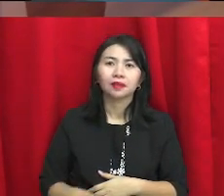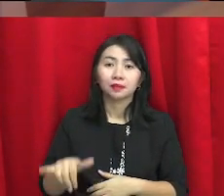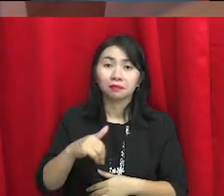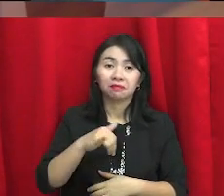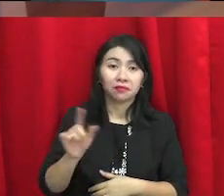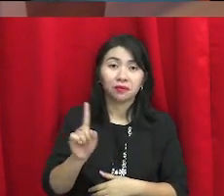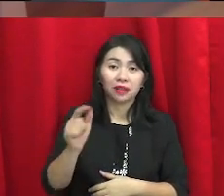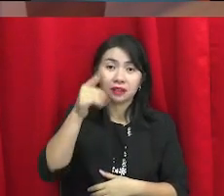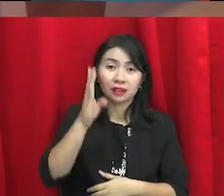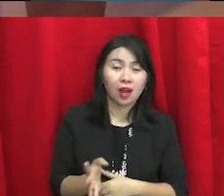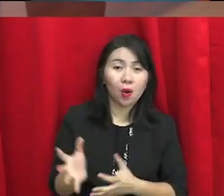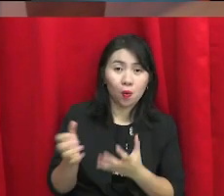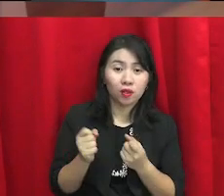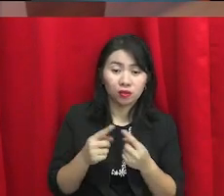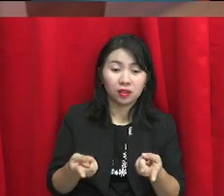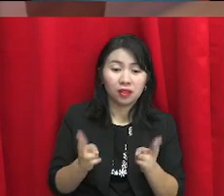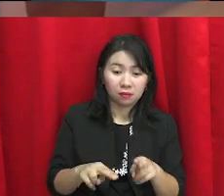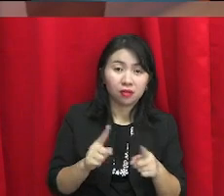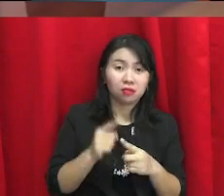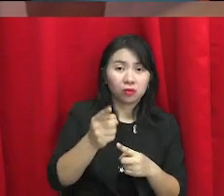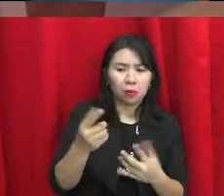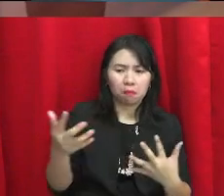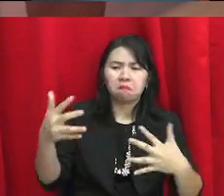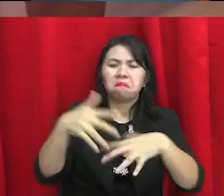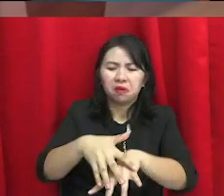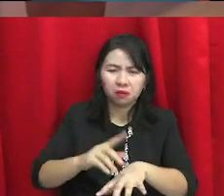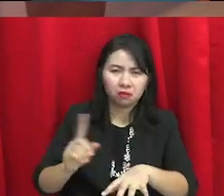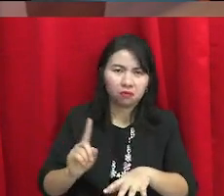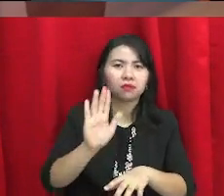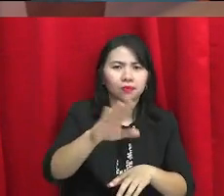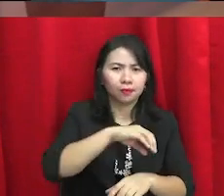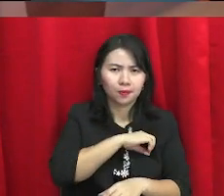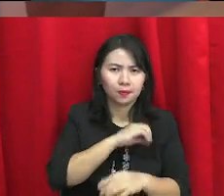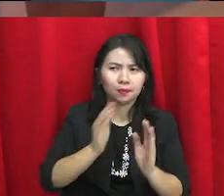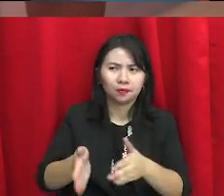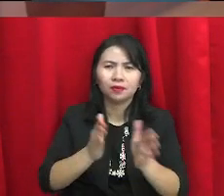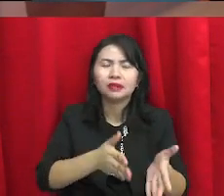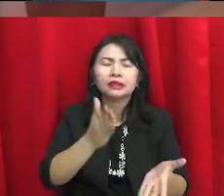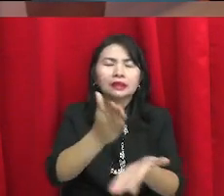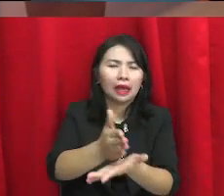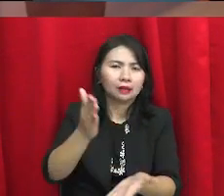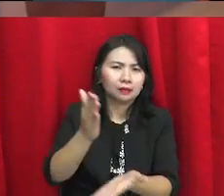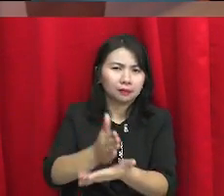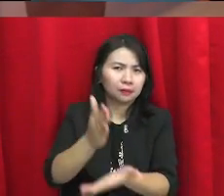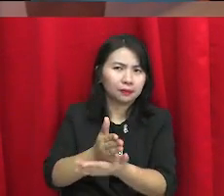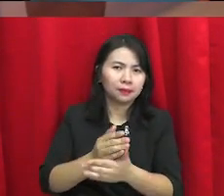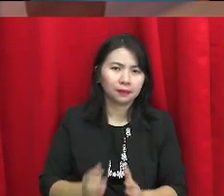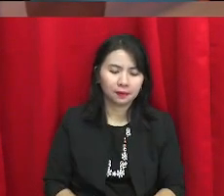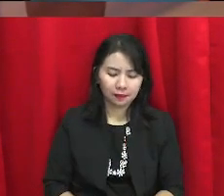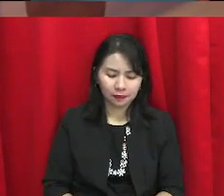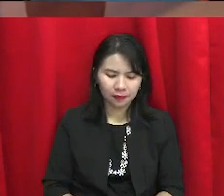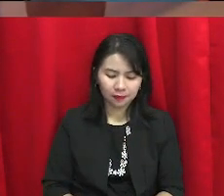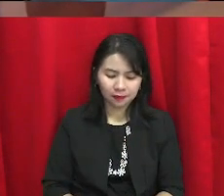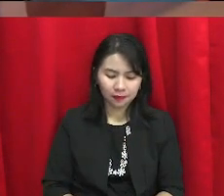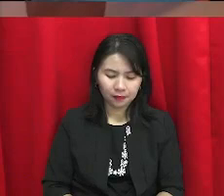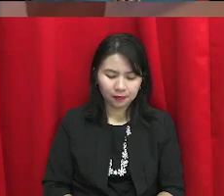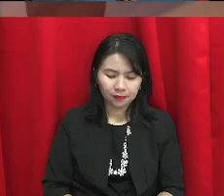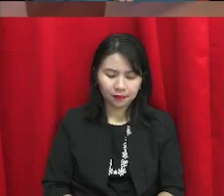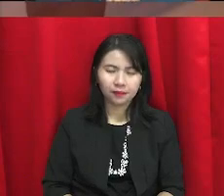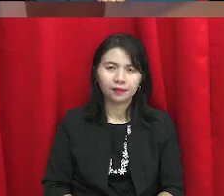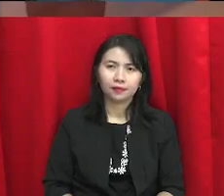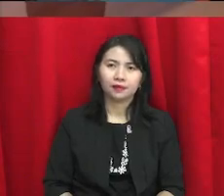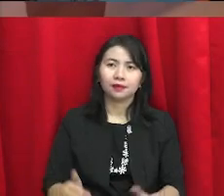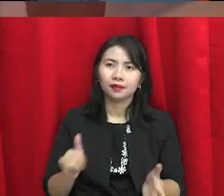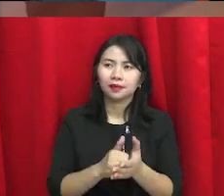iyo, insan? Gusto mo pa, haluan pa rin ang plano mo. Hindi pwede yan, insan. Tama na yan. O, di ba? Hindi pwede